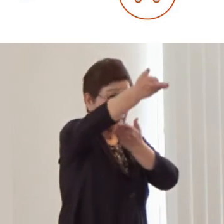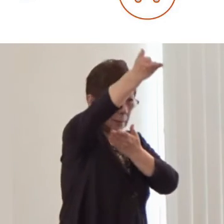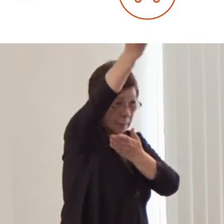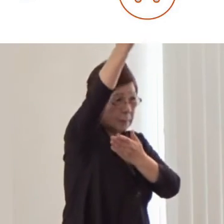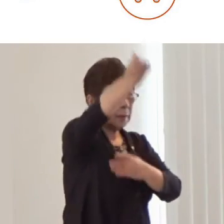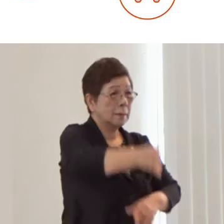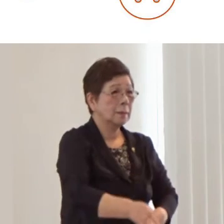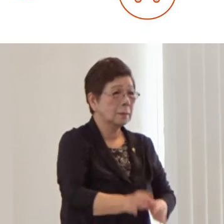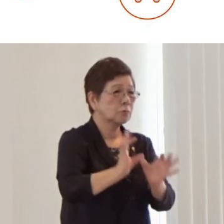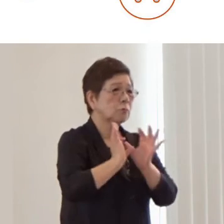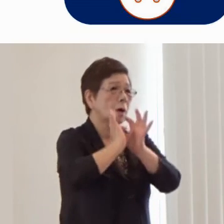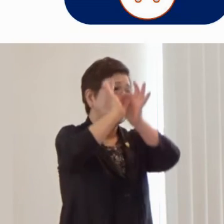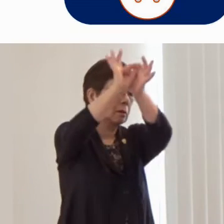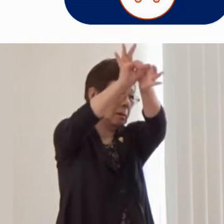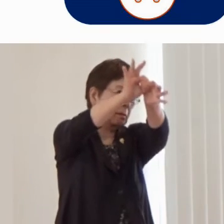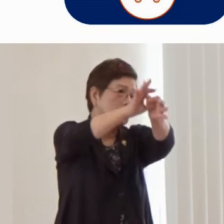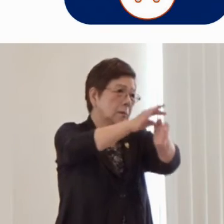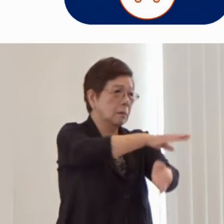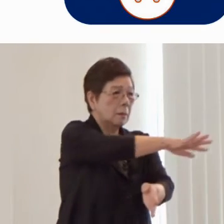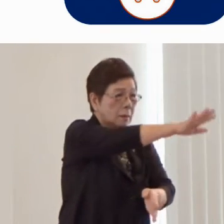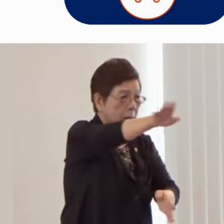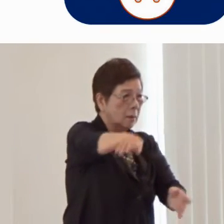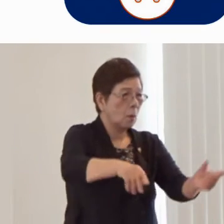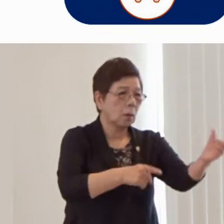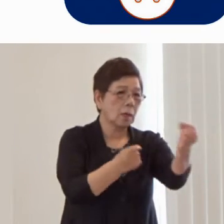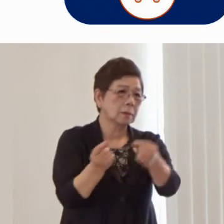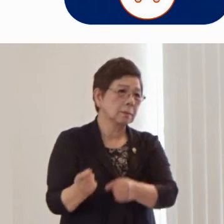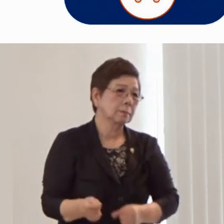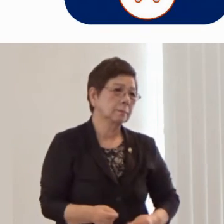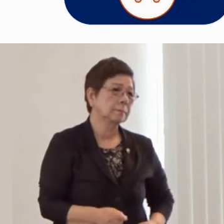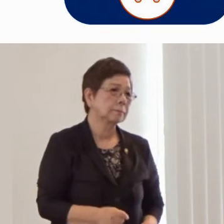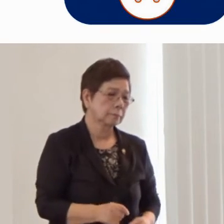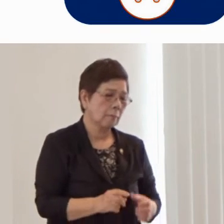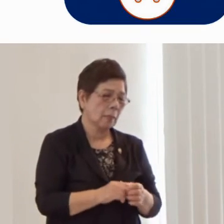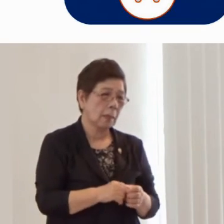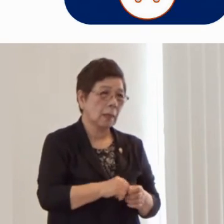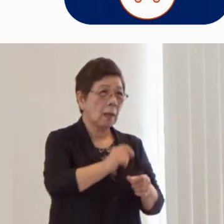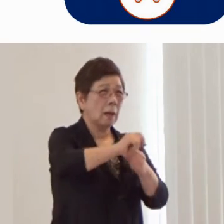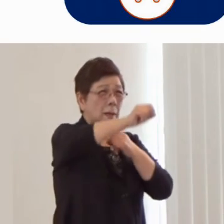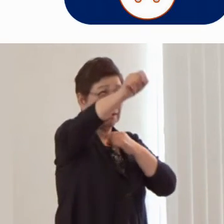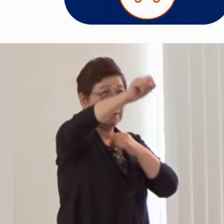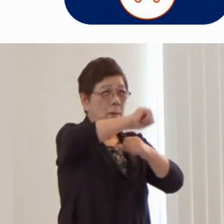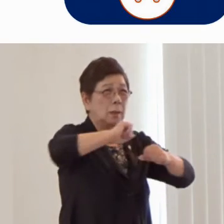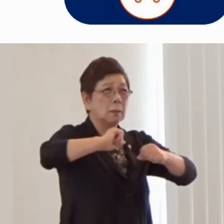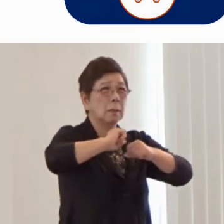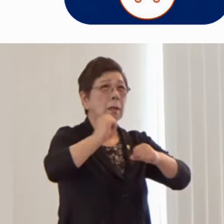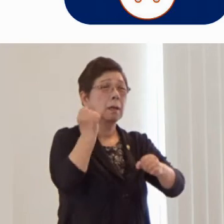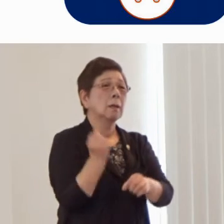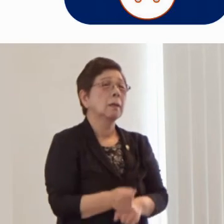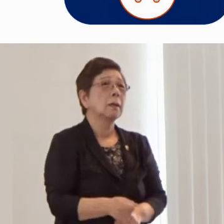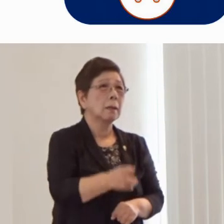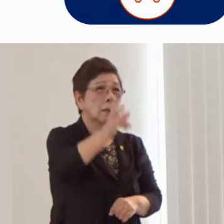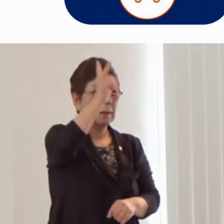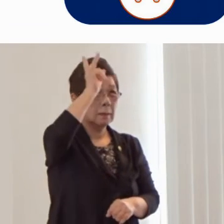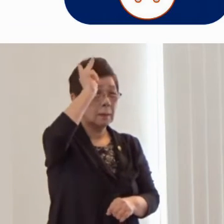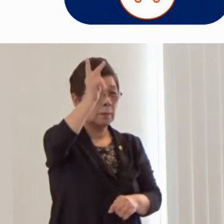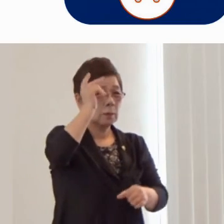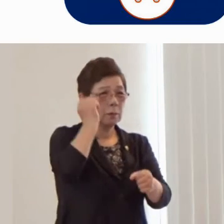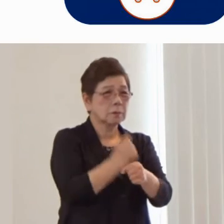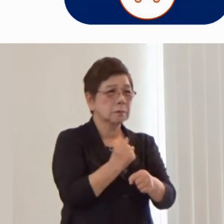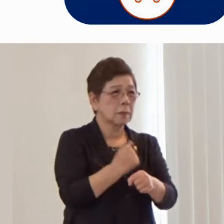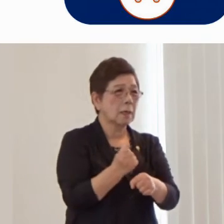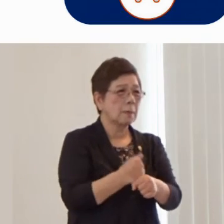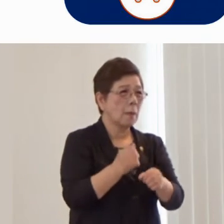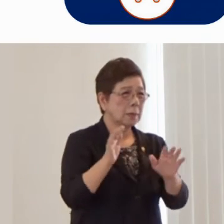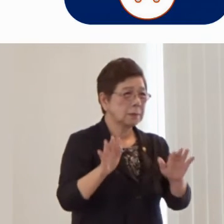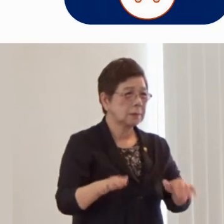そしてこの永遠の命が与えられて、まさにこの創造主の中にこの